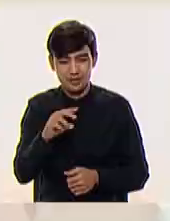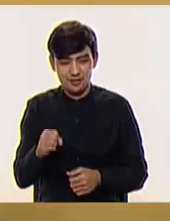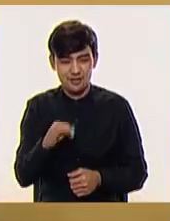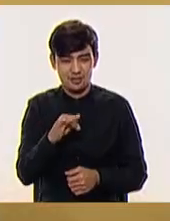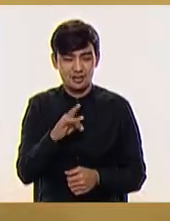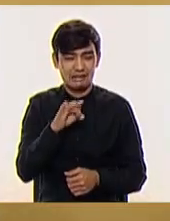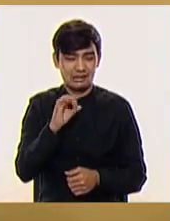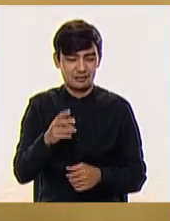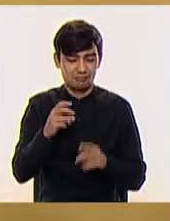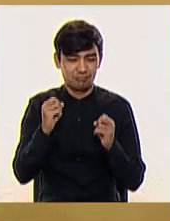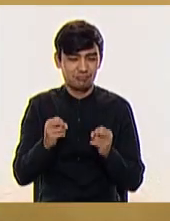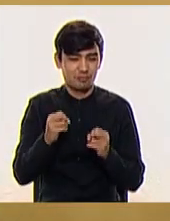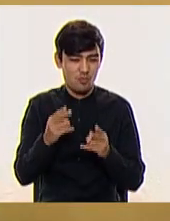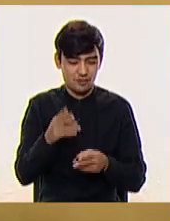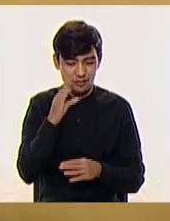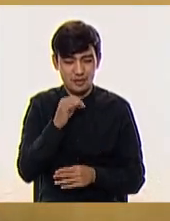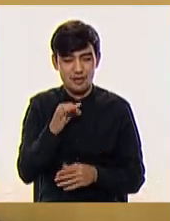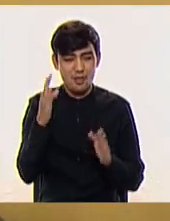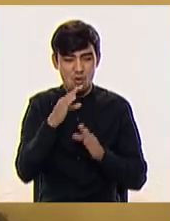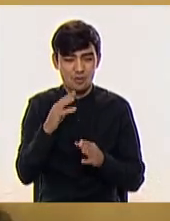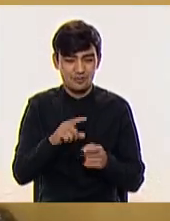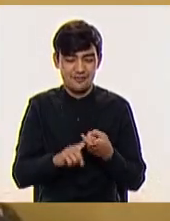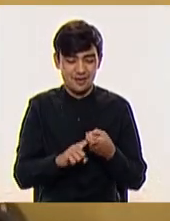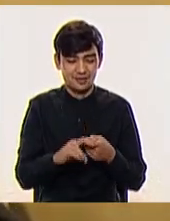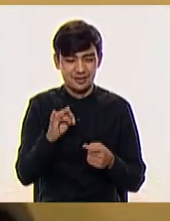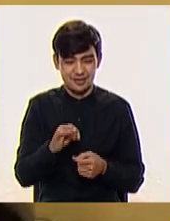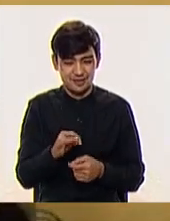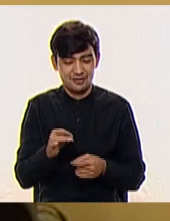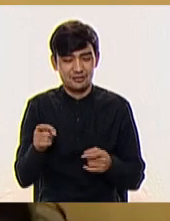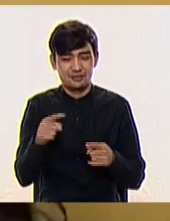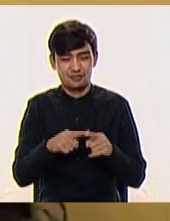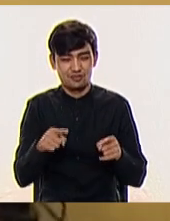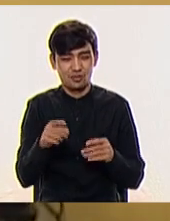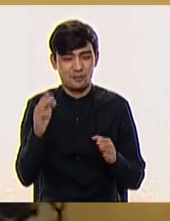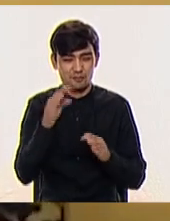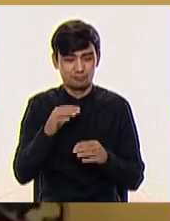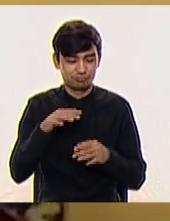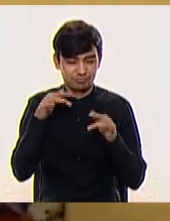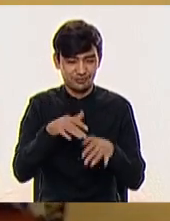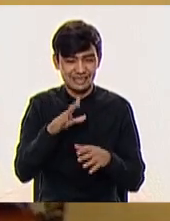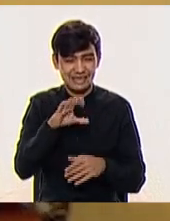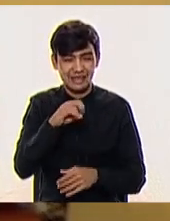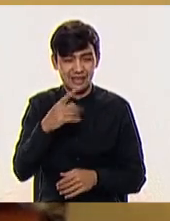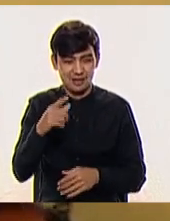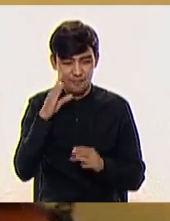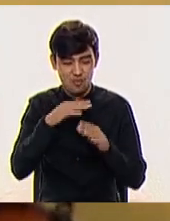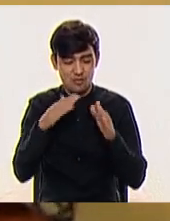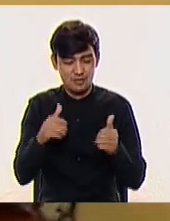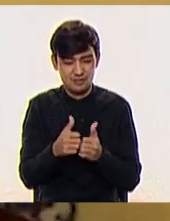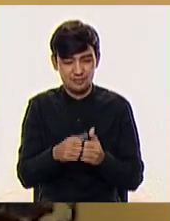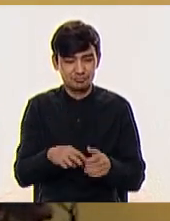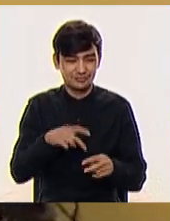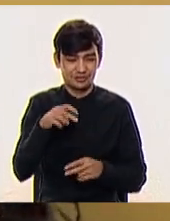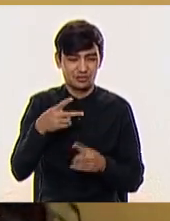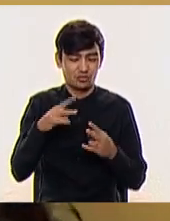риска. В связи с неблагоприятными погодными условиями и неустойчивым состоянием снежного покрова на склонах гор, мы